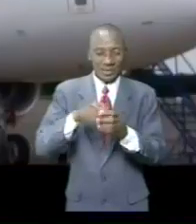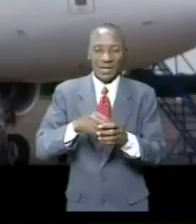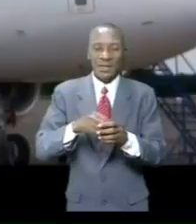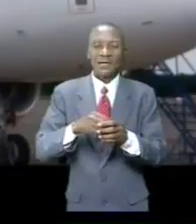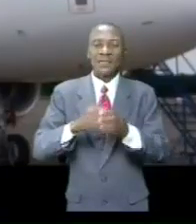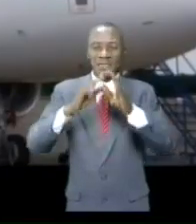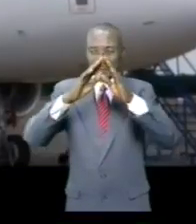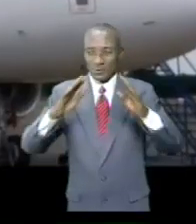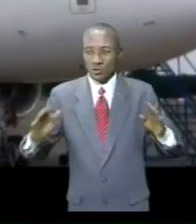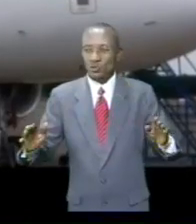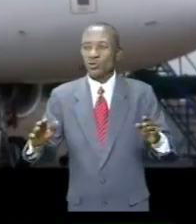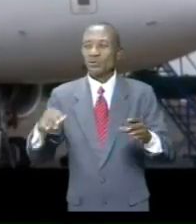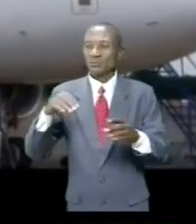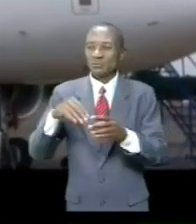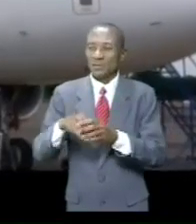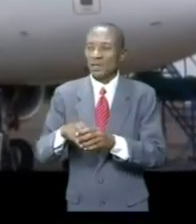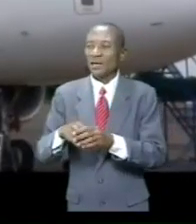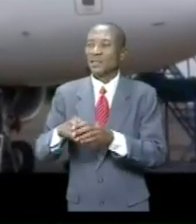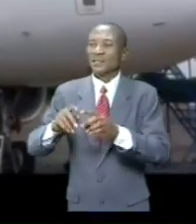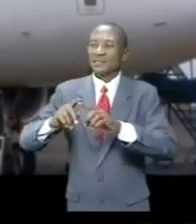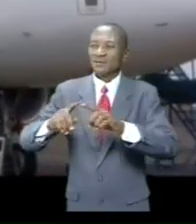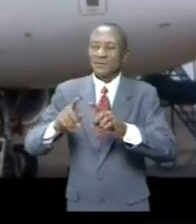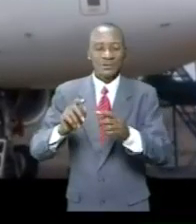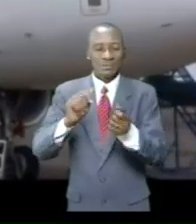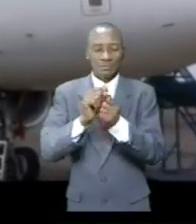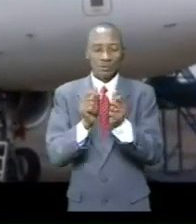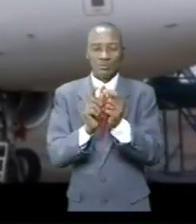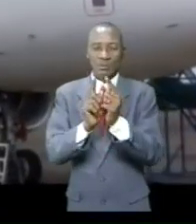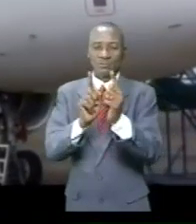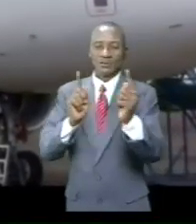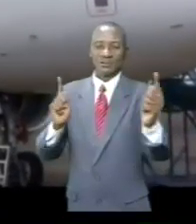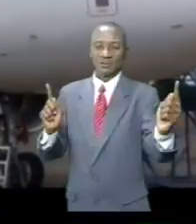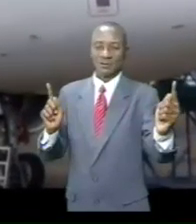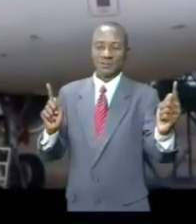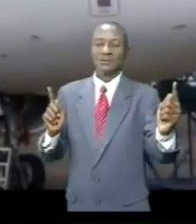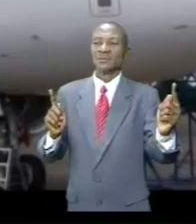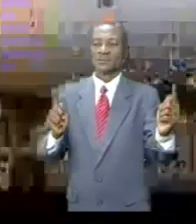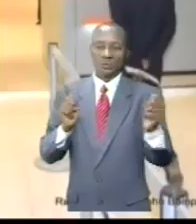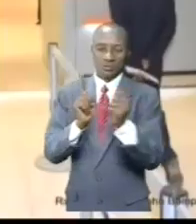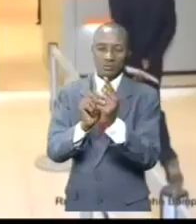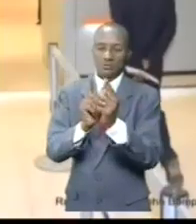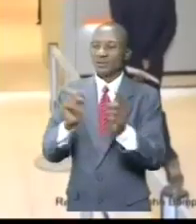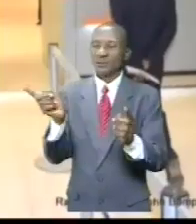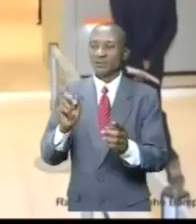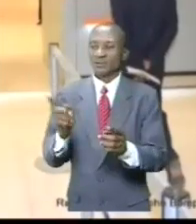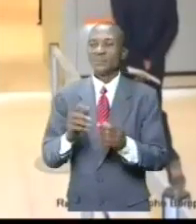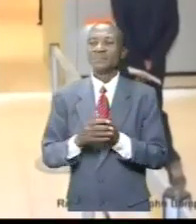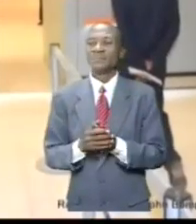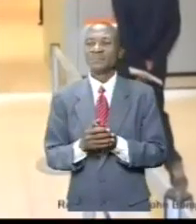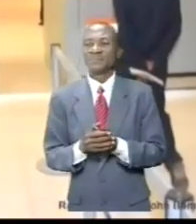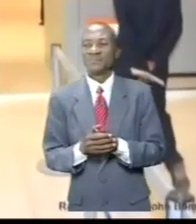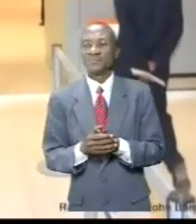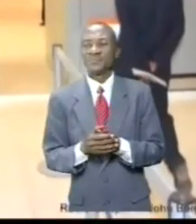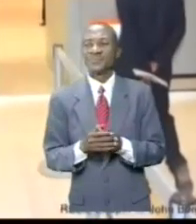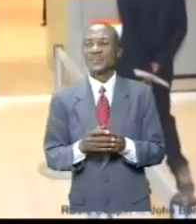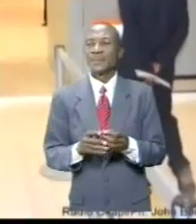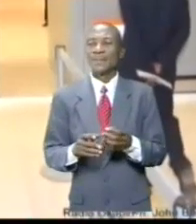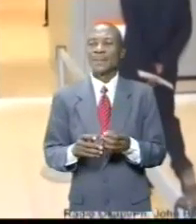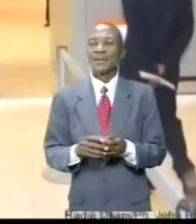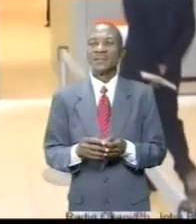aéroportuaires, port de masques, distanciation physique d'au moins 1 mètre, fournir la preuve d'un test